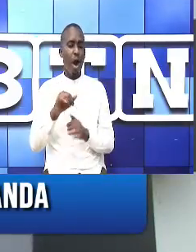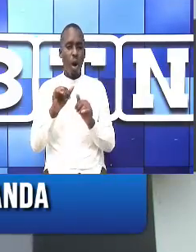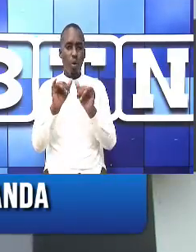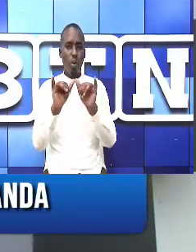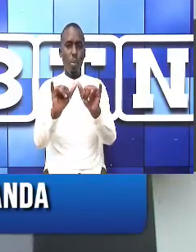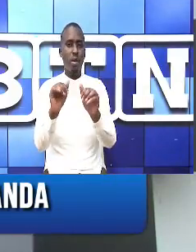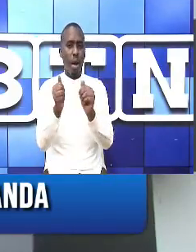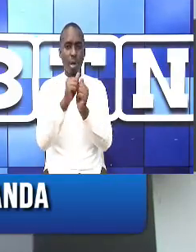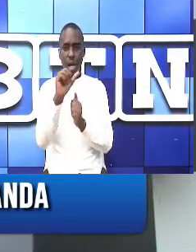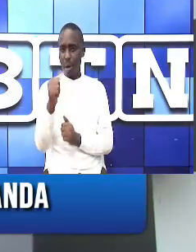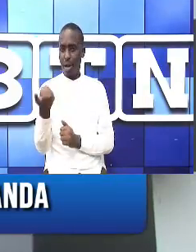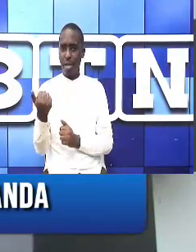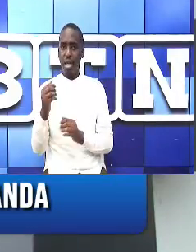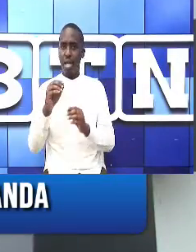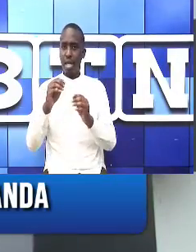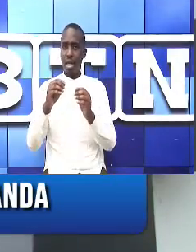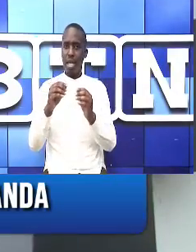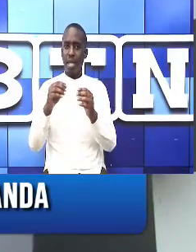n'abandi